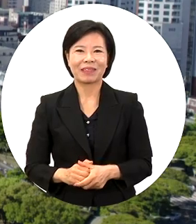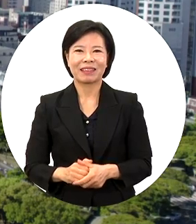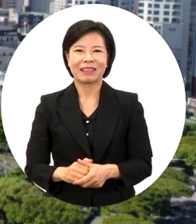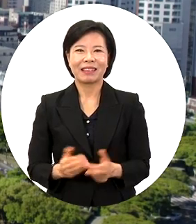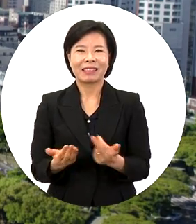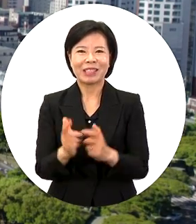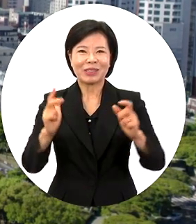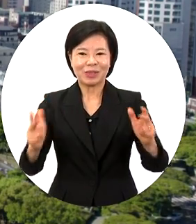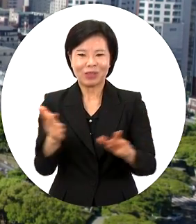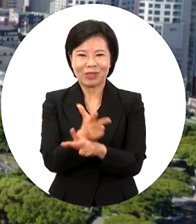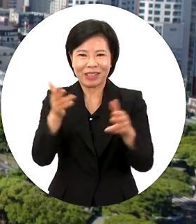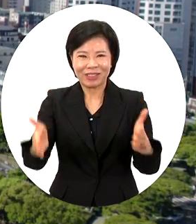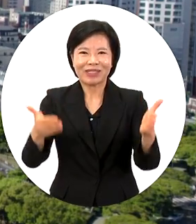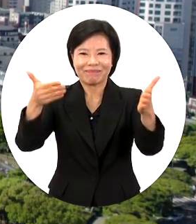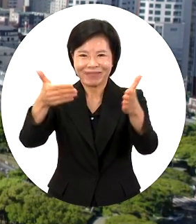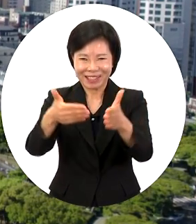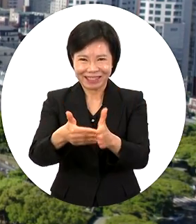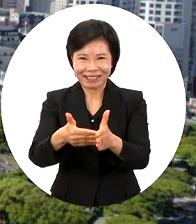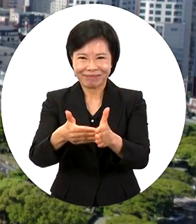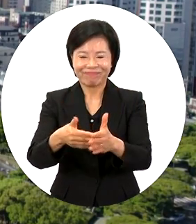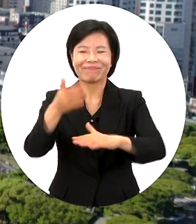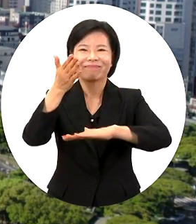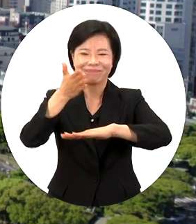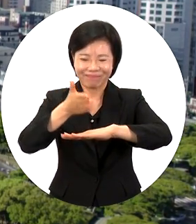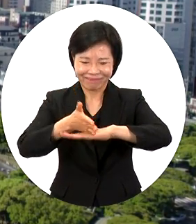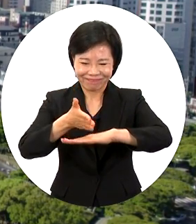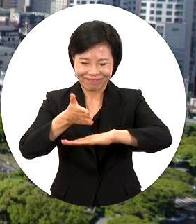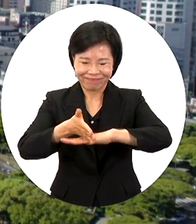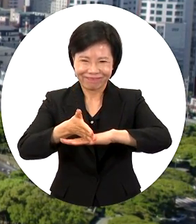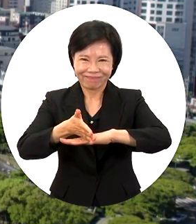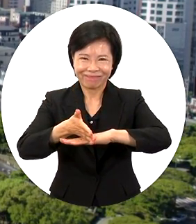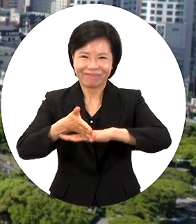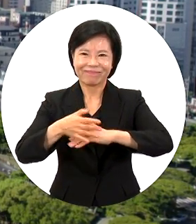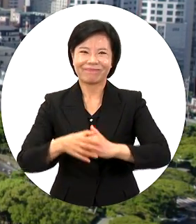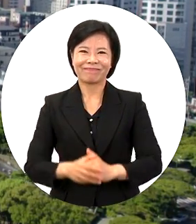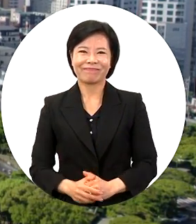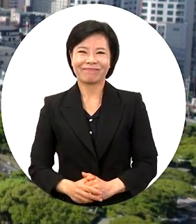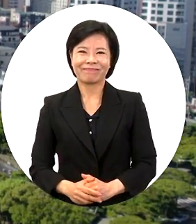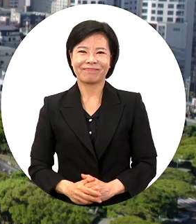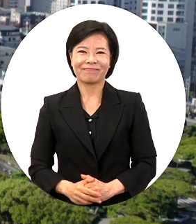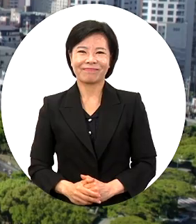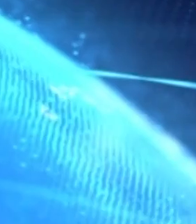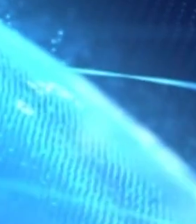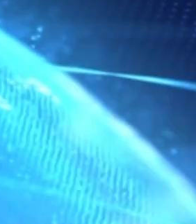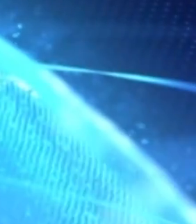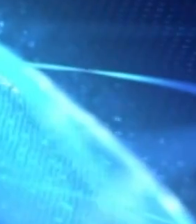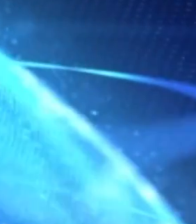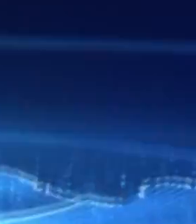지금까지 위클리 제주였습니다. 시청해주셔서 감사합니다.